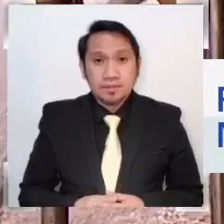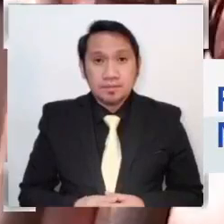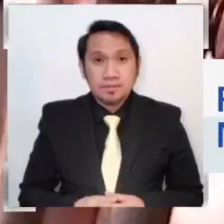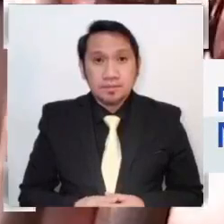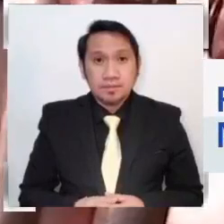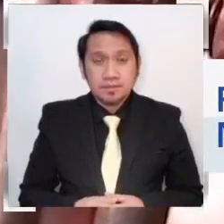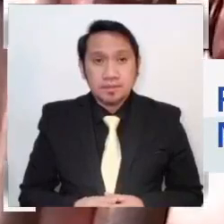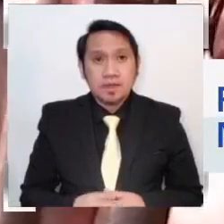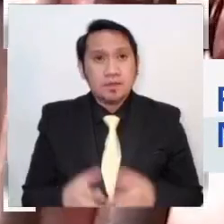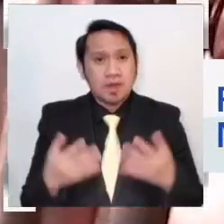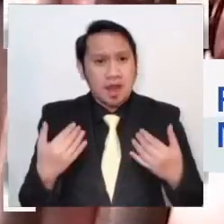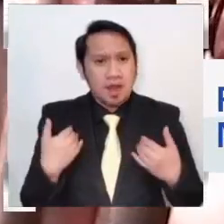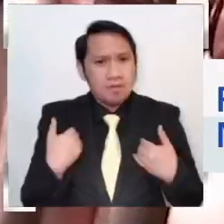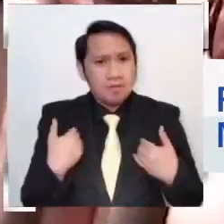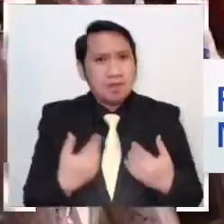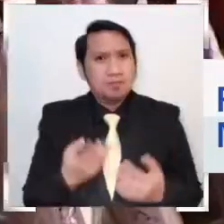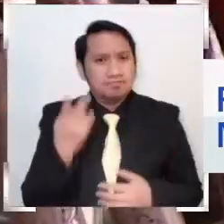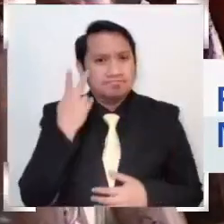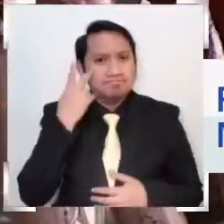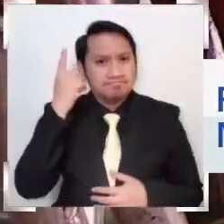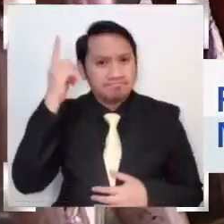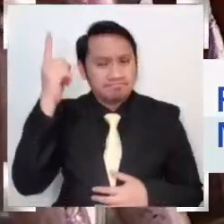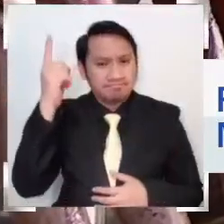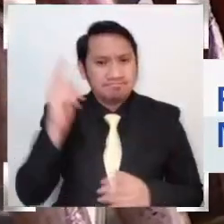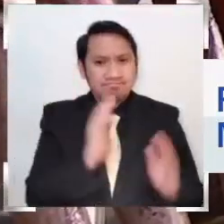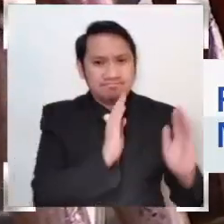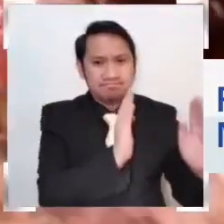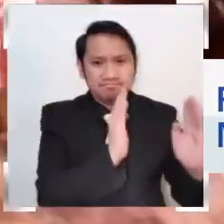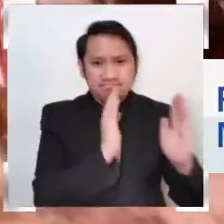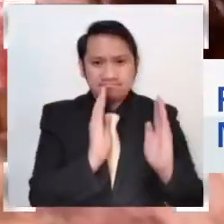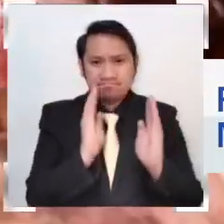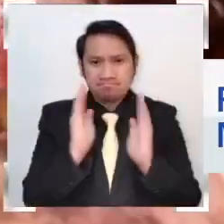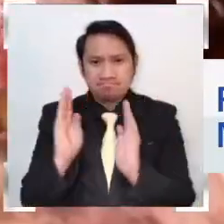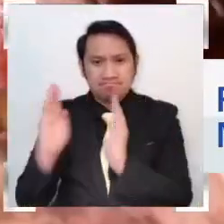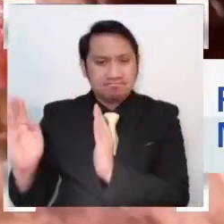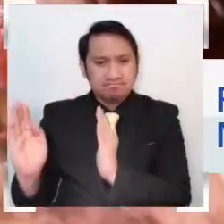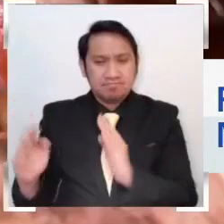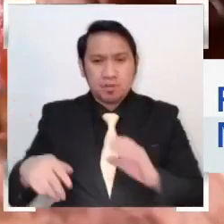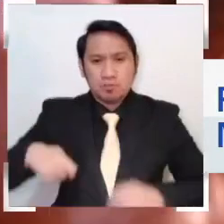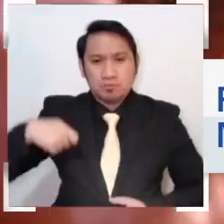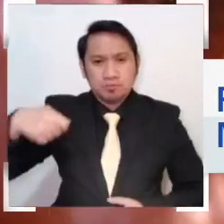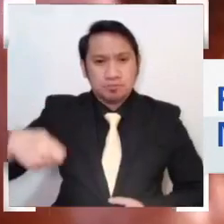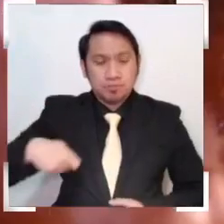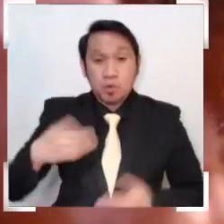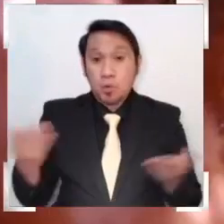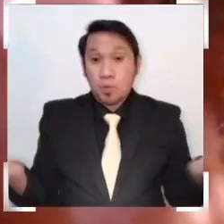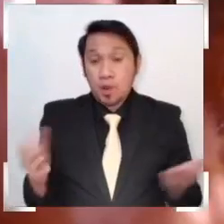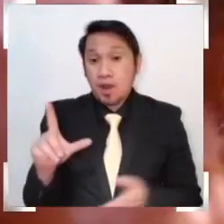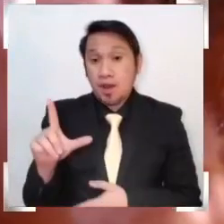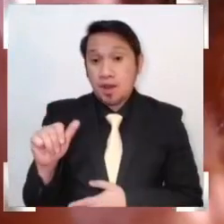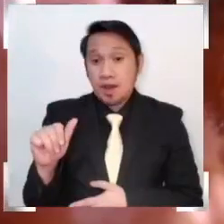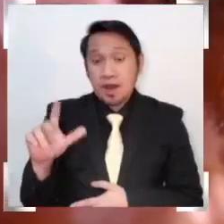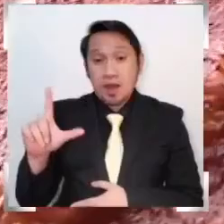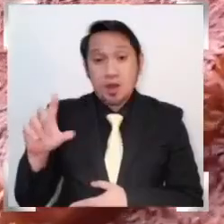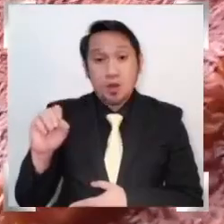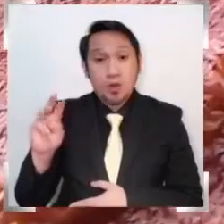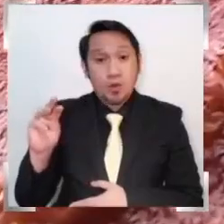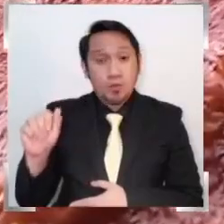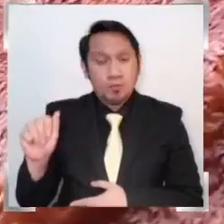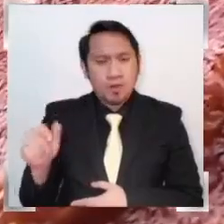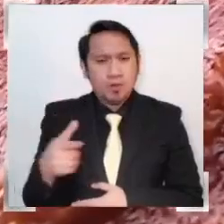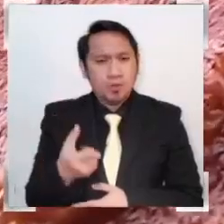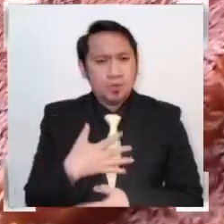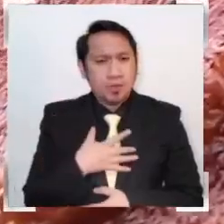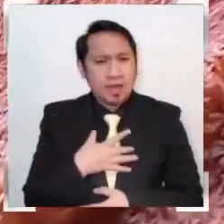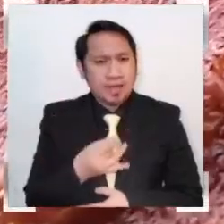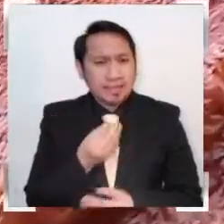Hile-hilera na ang lechong baboy sa tinaguri ang lechon capital of the Philippines, ang La Loma, Quezon City. At sa mga nakikrave na sa lechon, may gigisang buwan